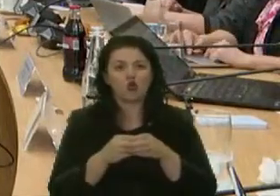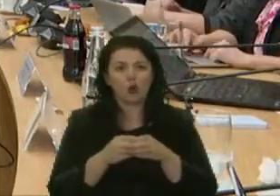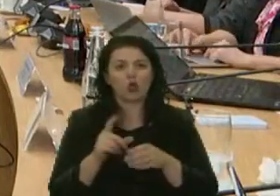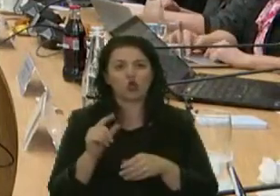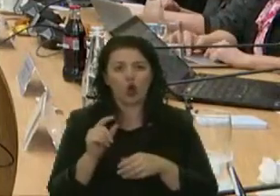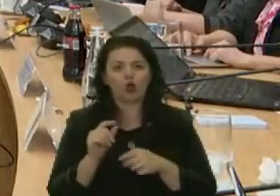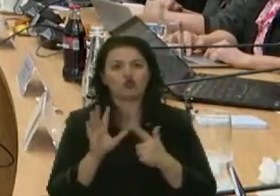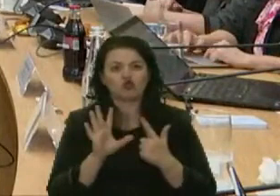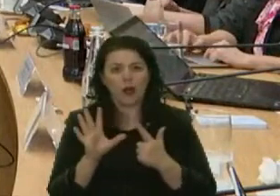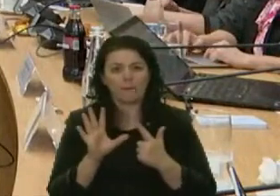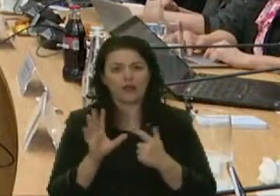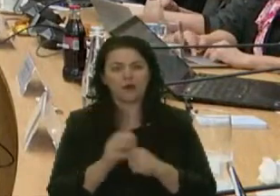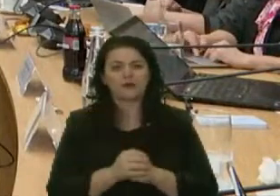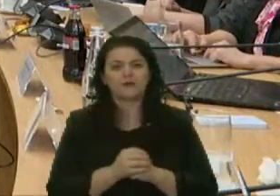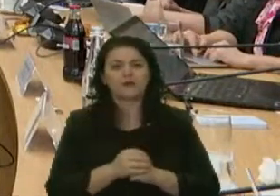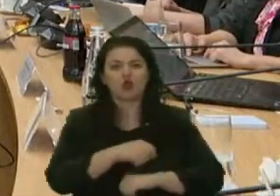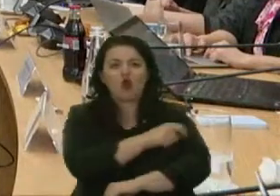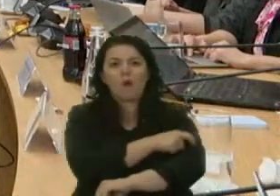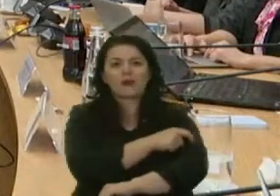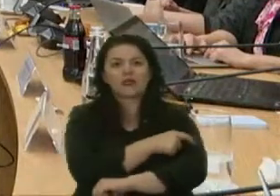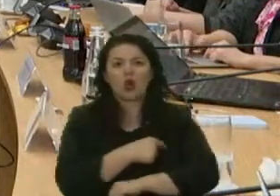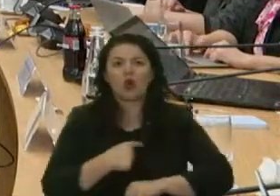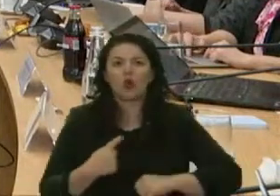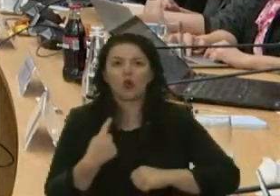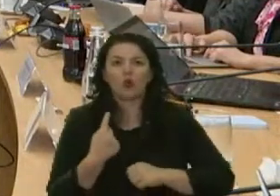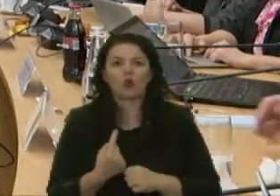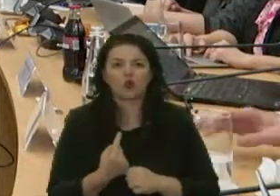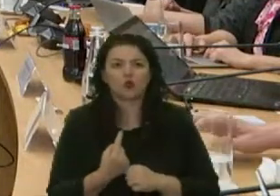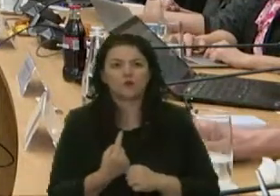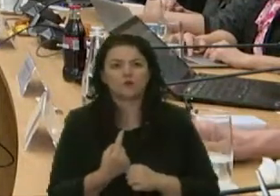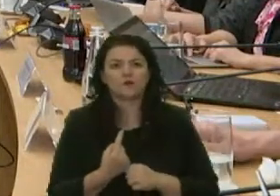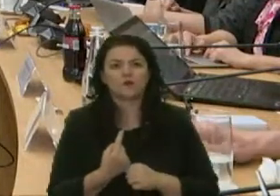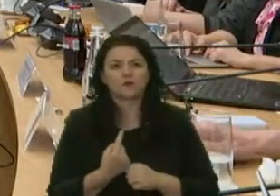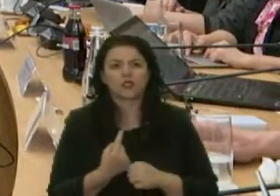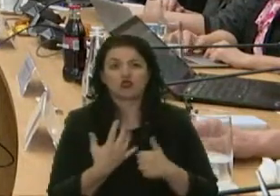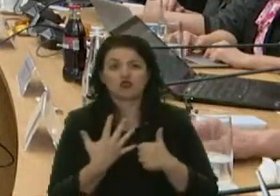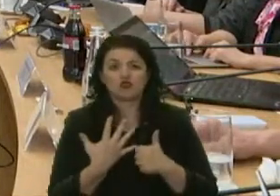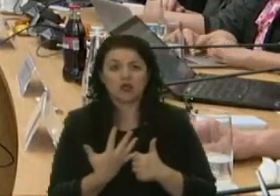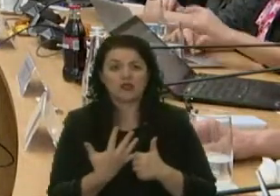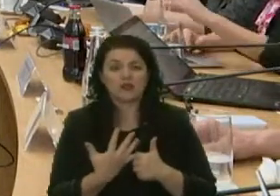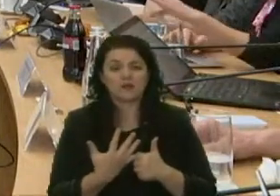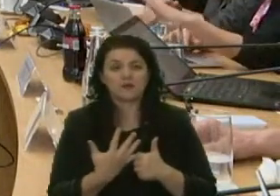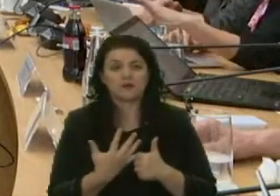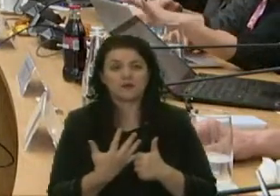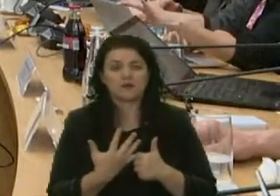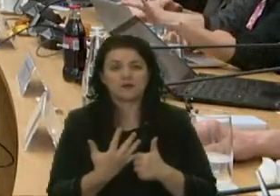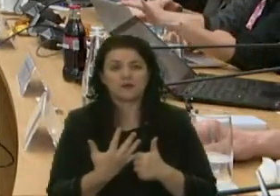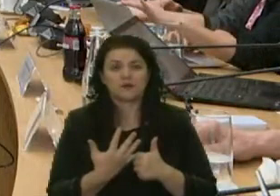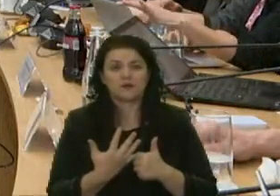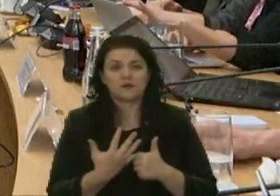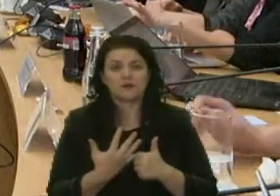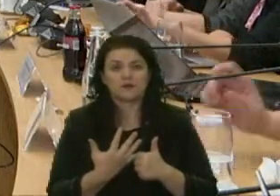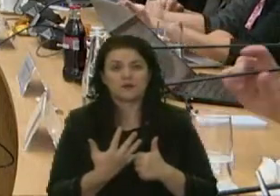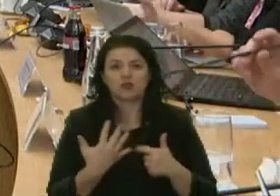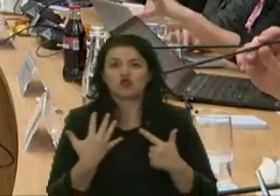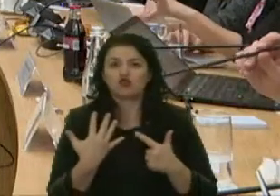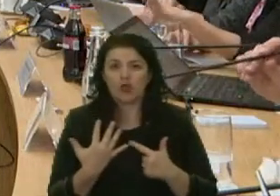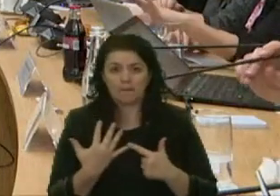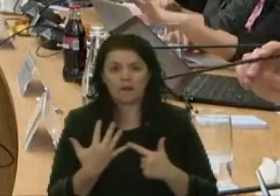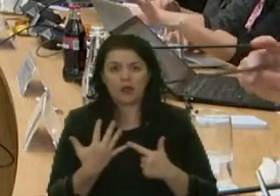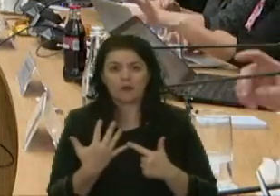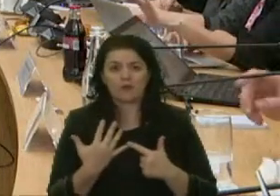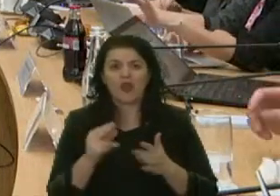27 Comisia 1 Comisia de buget aviz favorabil Comisia 6 Comisia șe aviz favorabil Comisia